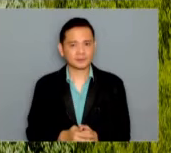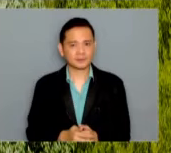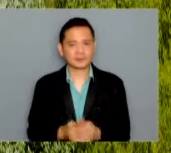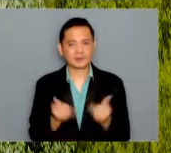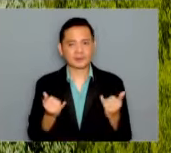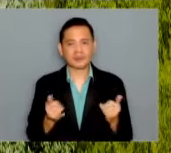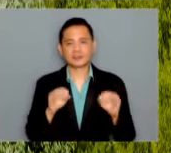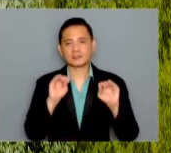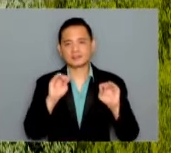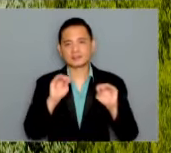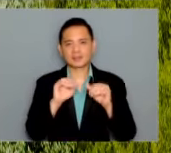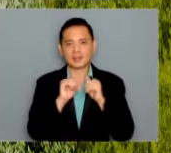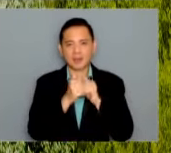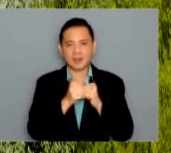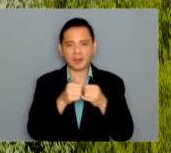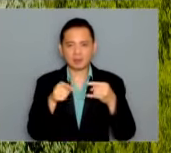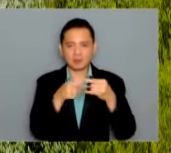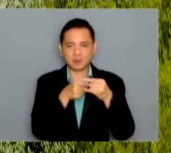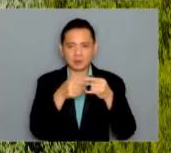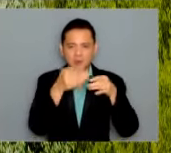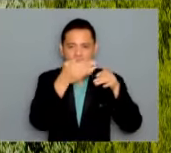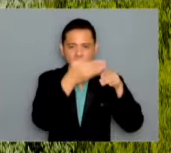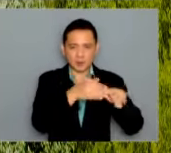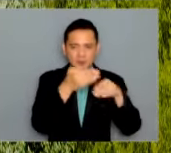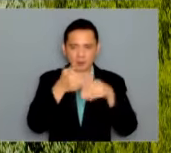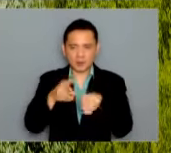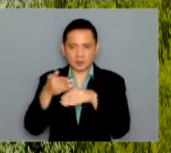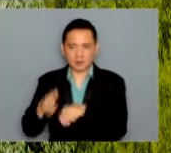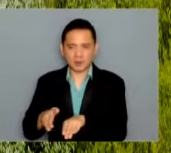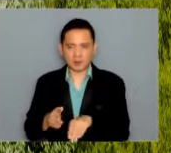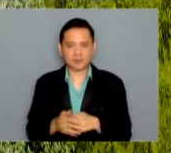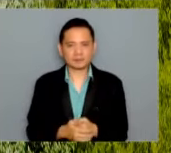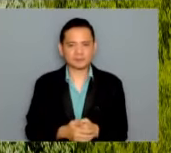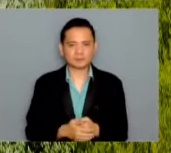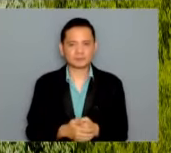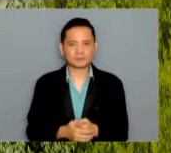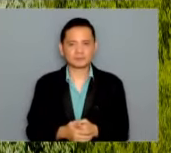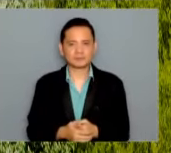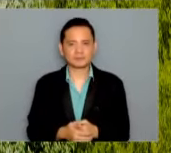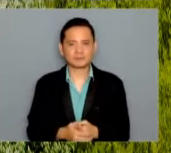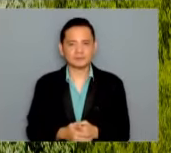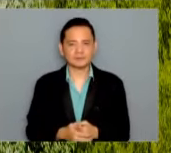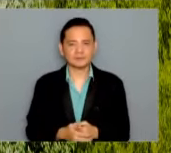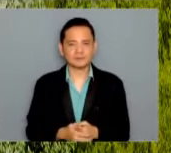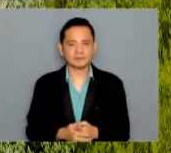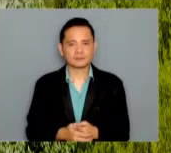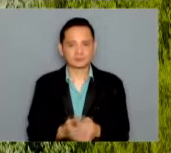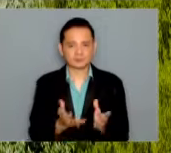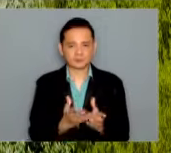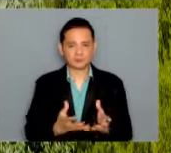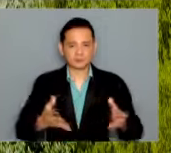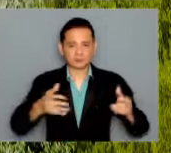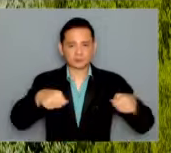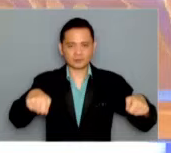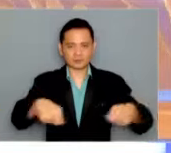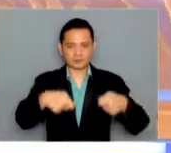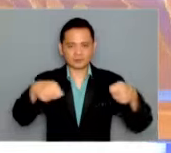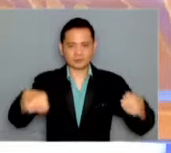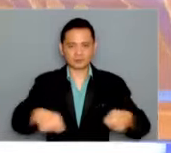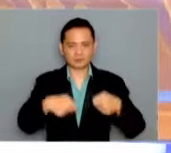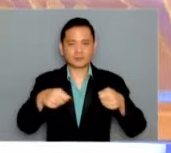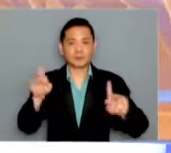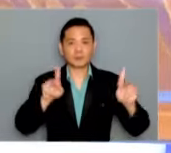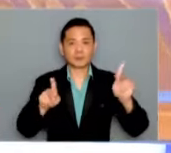magpo-portion ang mga kapatid natin. Okay. No? Bago natin ibigay sa ating mga tikim squad. Oh, speaking of